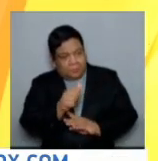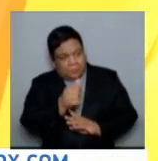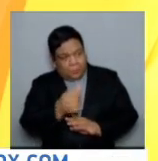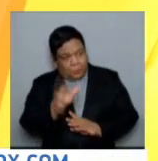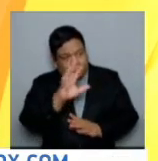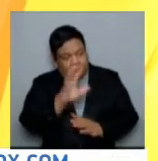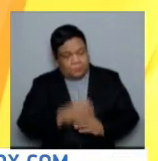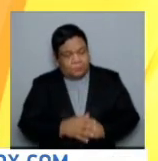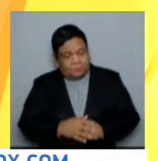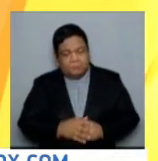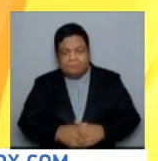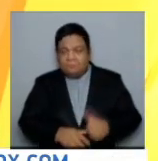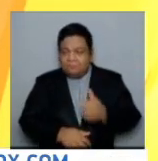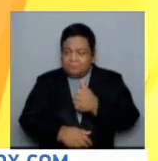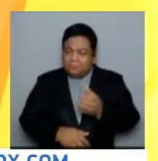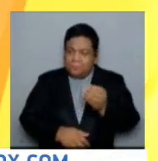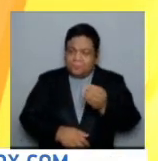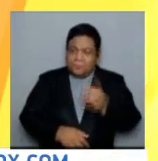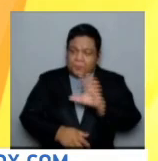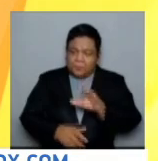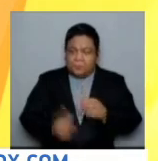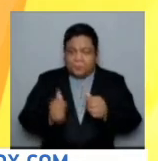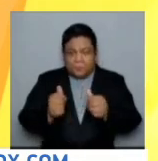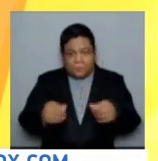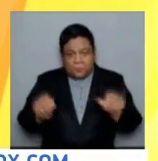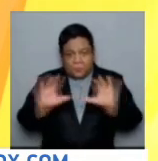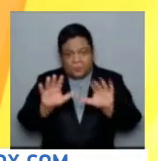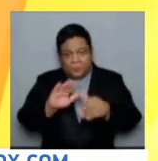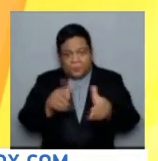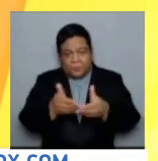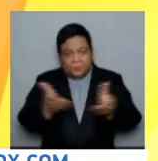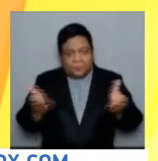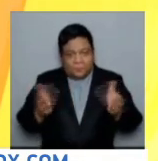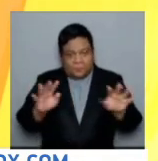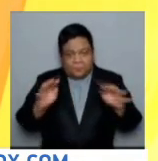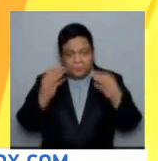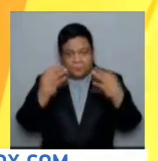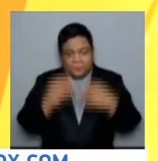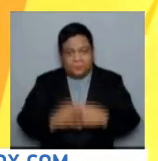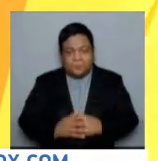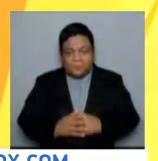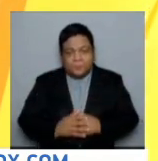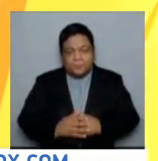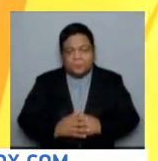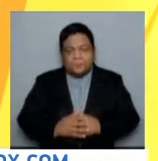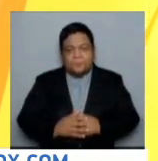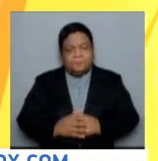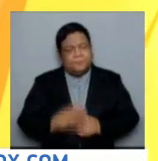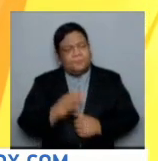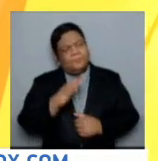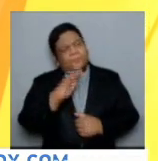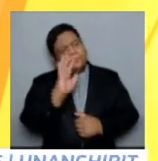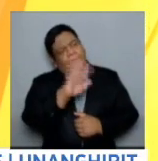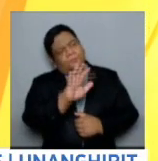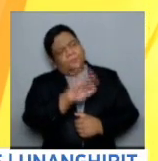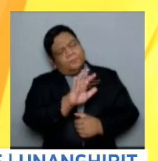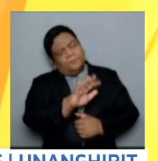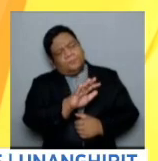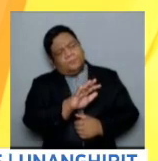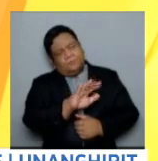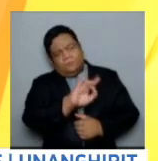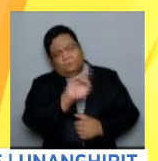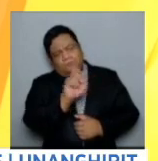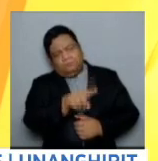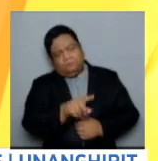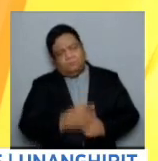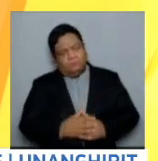umaga din sa iyo, Maris. Magandang umaga sa lahat po na nanonood sa atin. Attorney, ano nga ba ang sinasabi ng batas tungkol sa pagsasanla ng